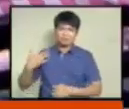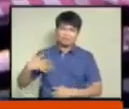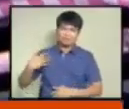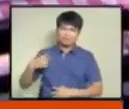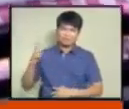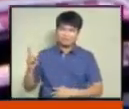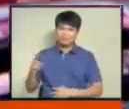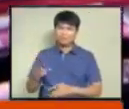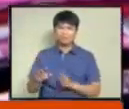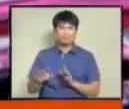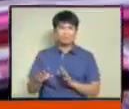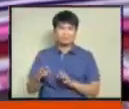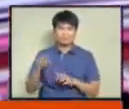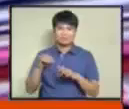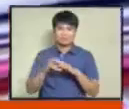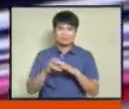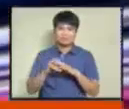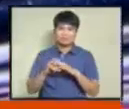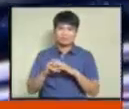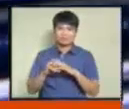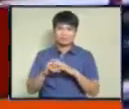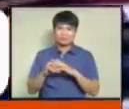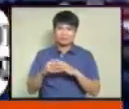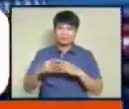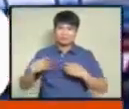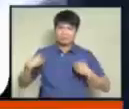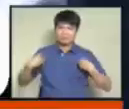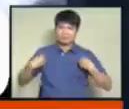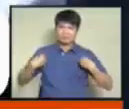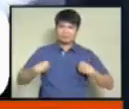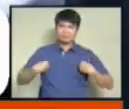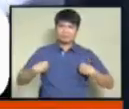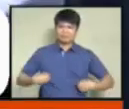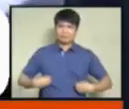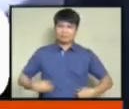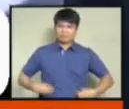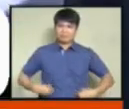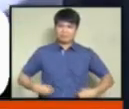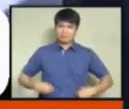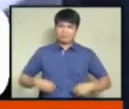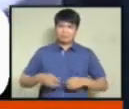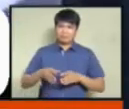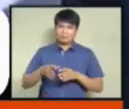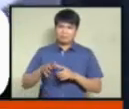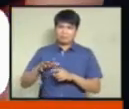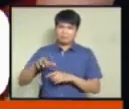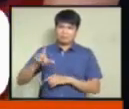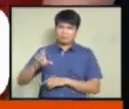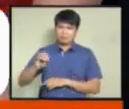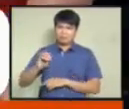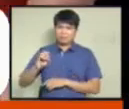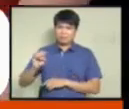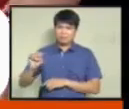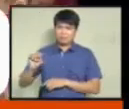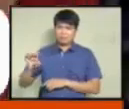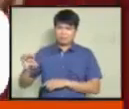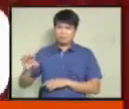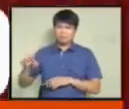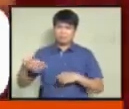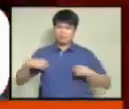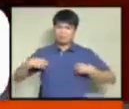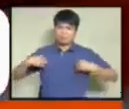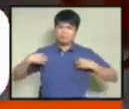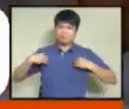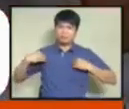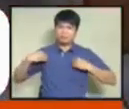pormahan, itago na ang mga fitting na damit at muscle shirts. Mga flowing at loose na damit na ang in, lalo na pagdating ng